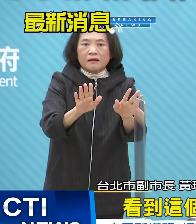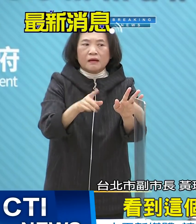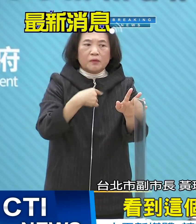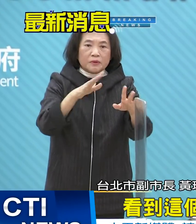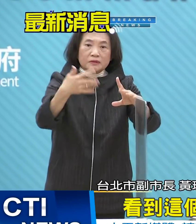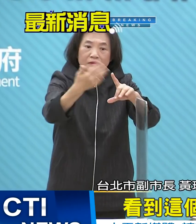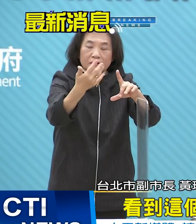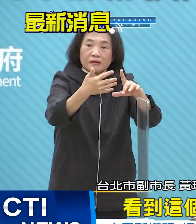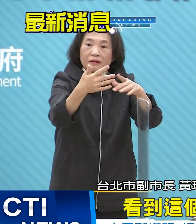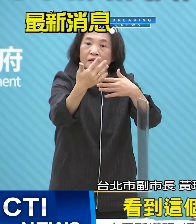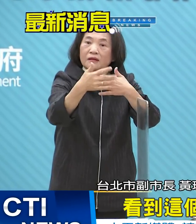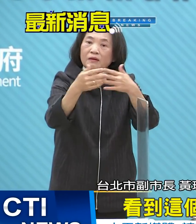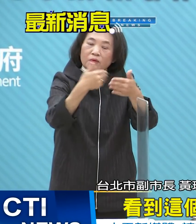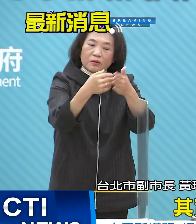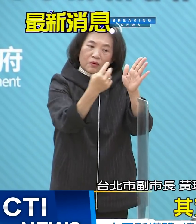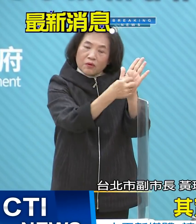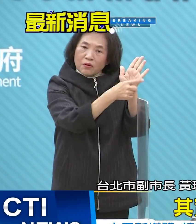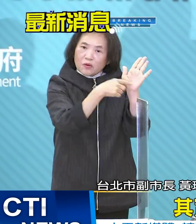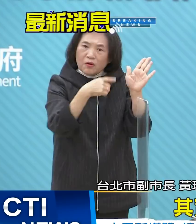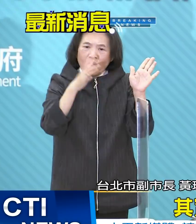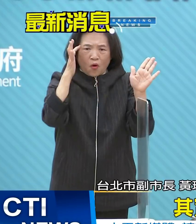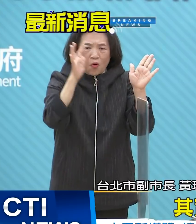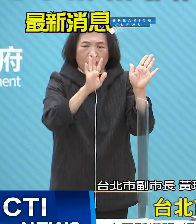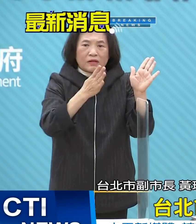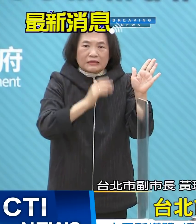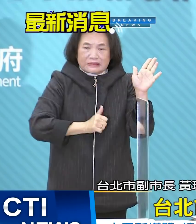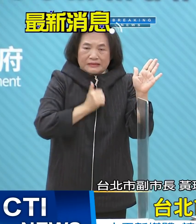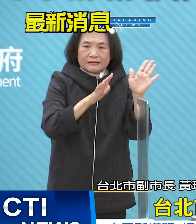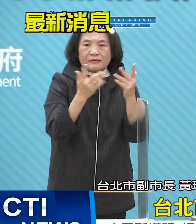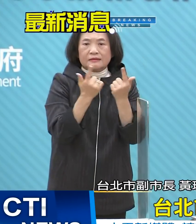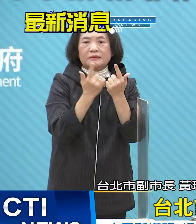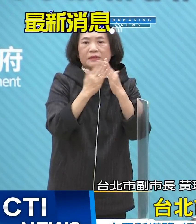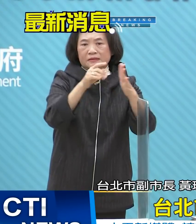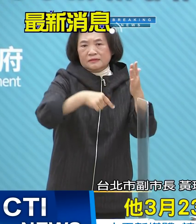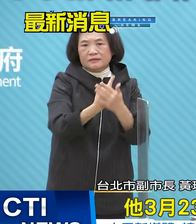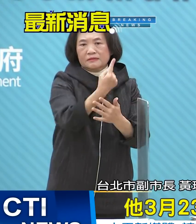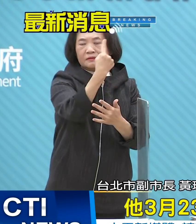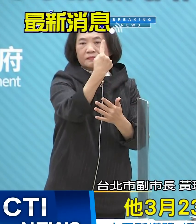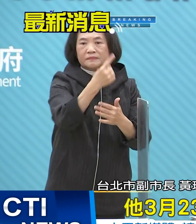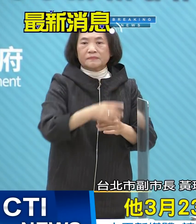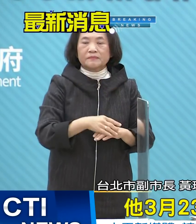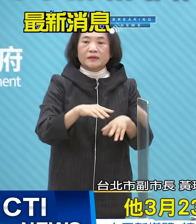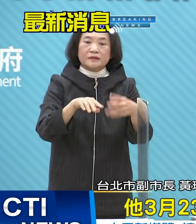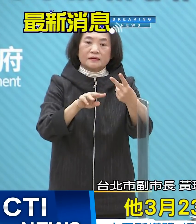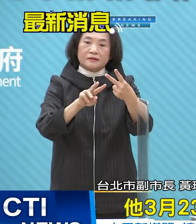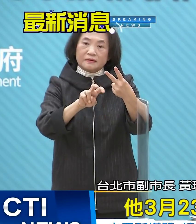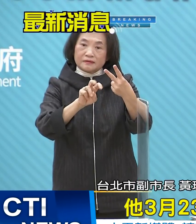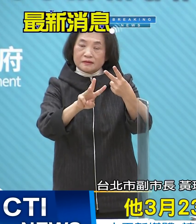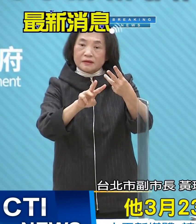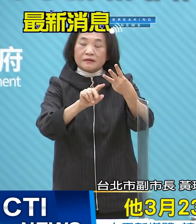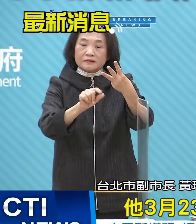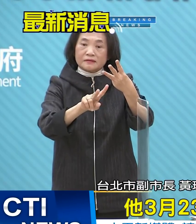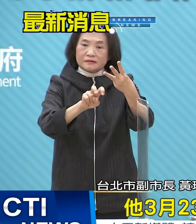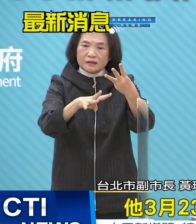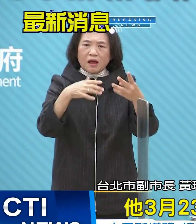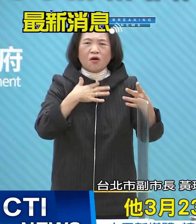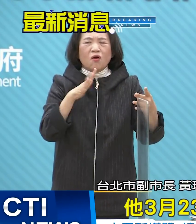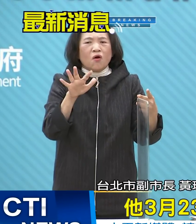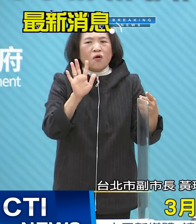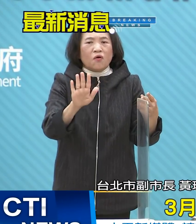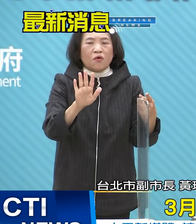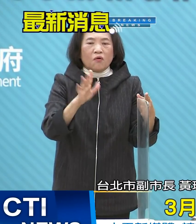个图说看起来很复杂，其实这里面的图只有台北市只有这么1例。他3月23号出现了喉咙痛的症